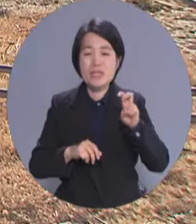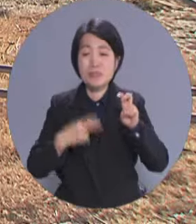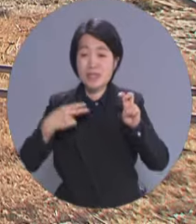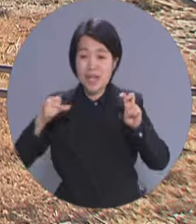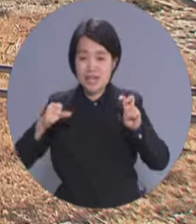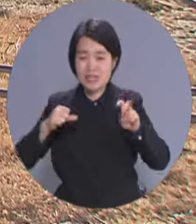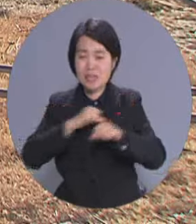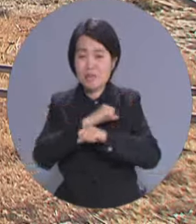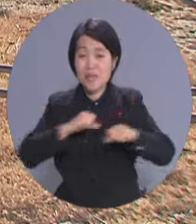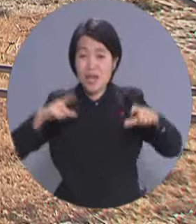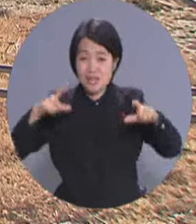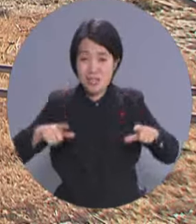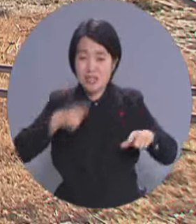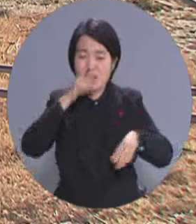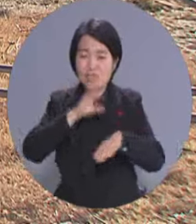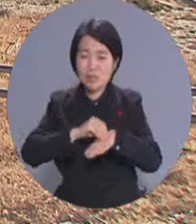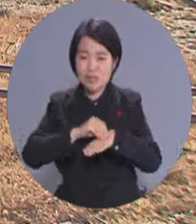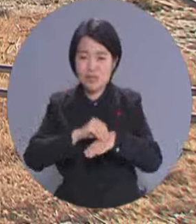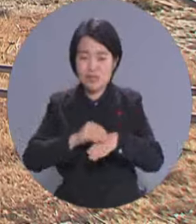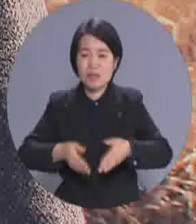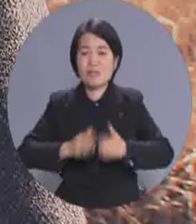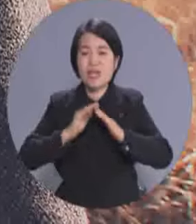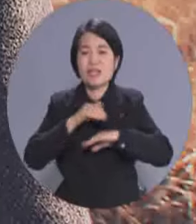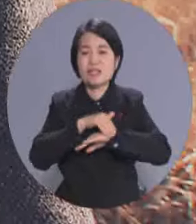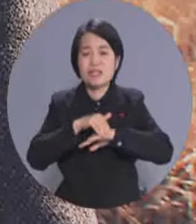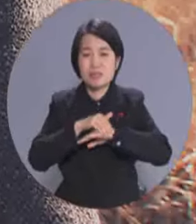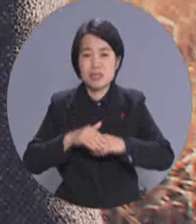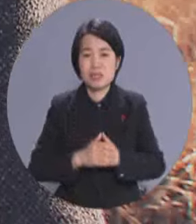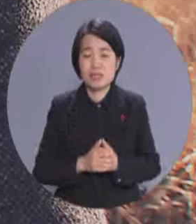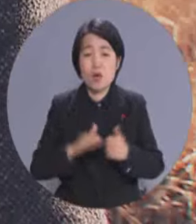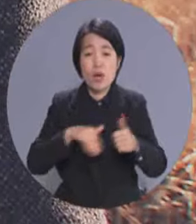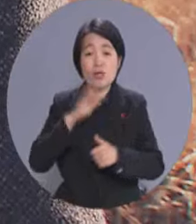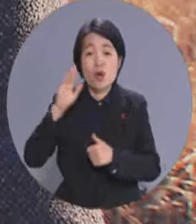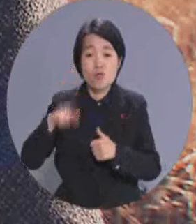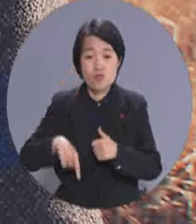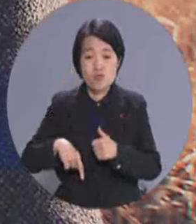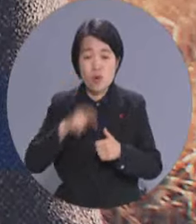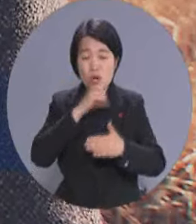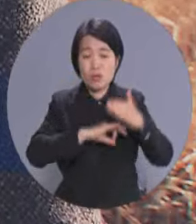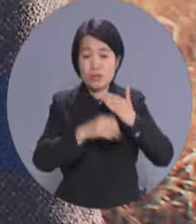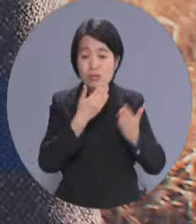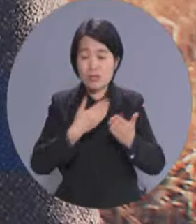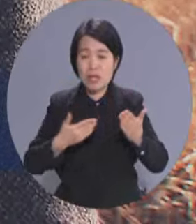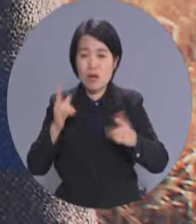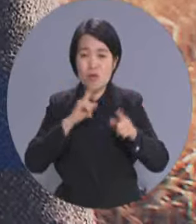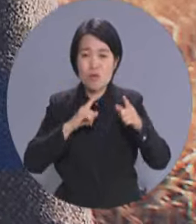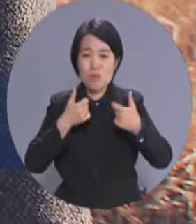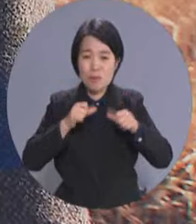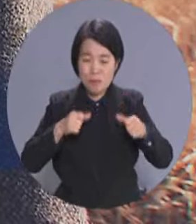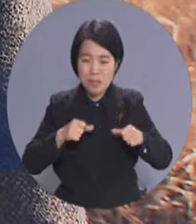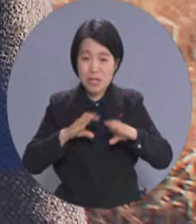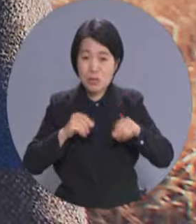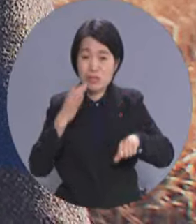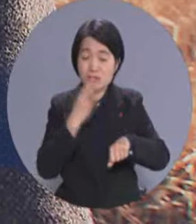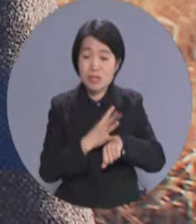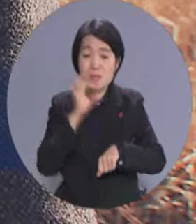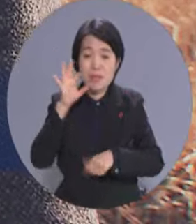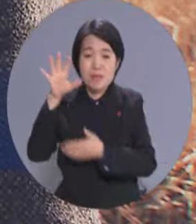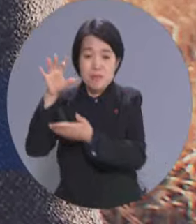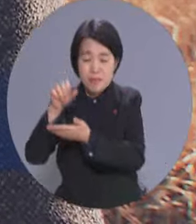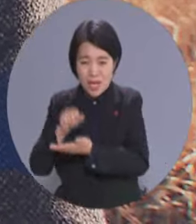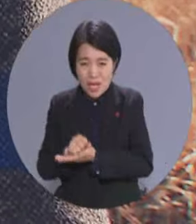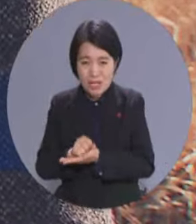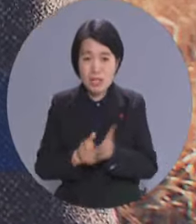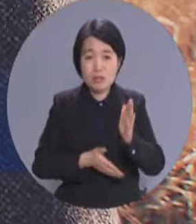헥타르의 면적도 습지로 조성해 나갈 계획입니다. 환경부 동천하구 훼손지 토지 매입비를